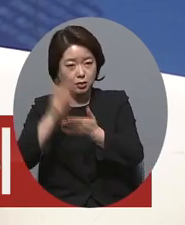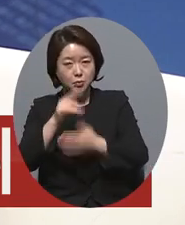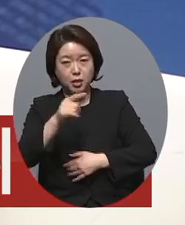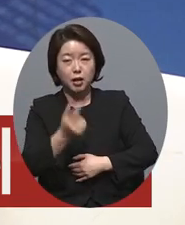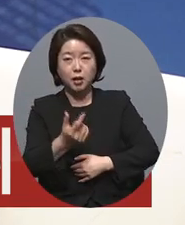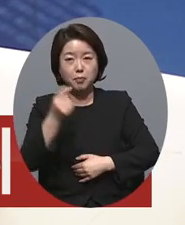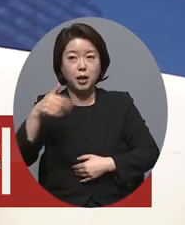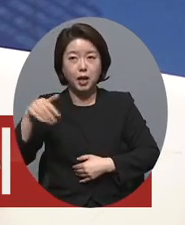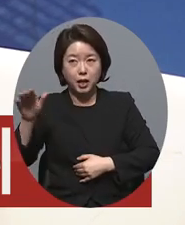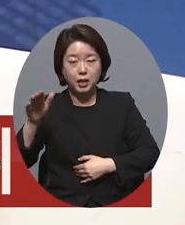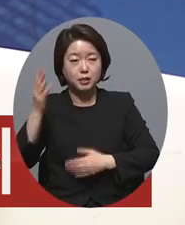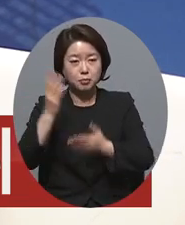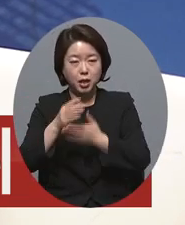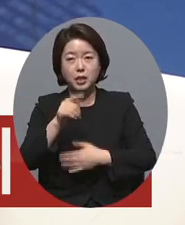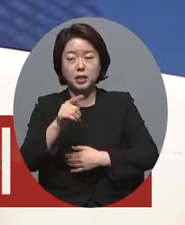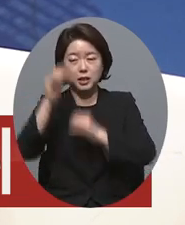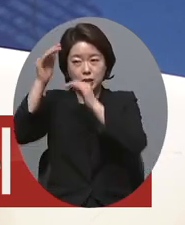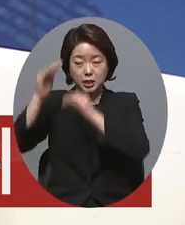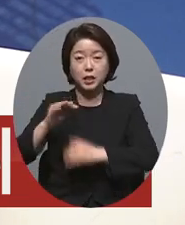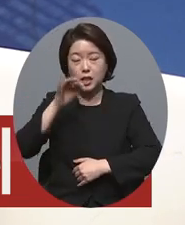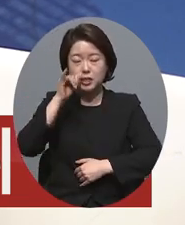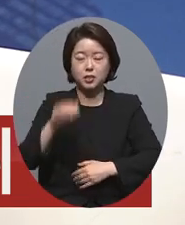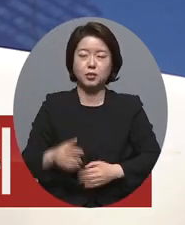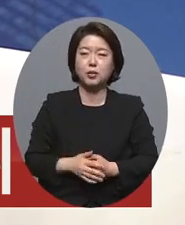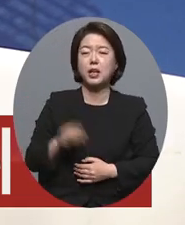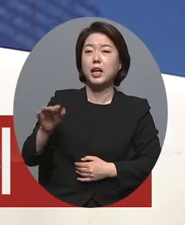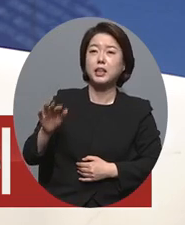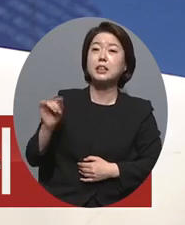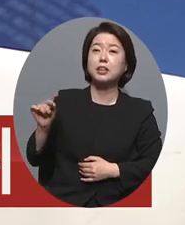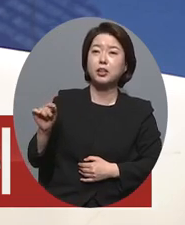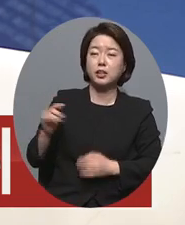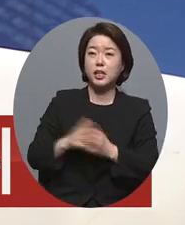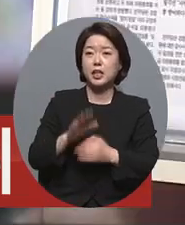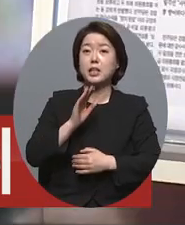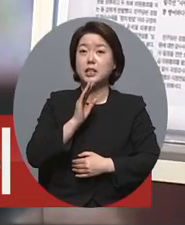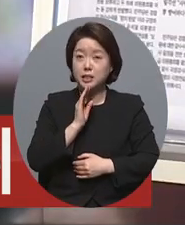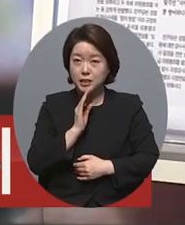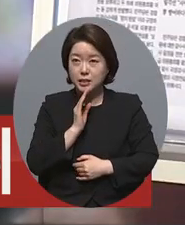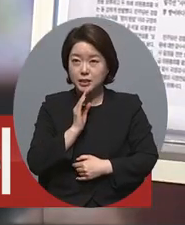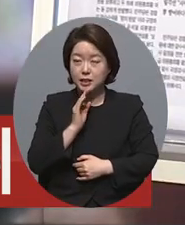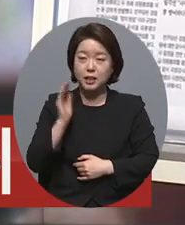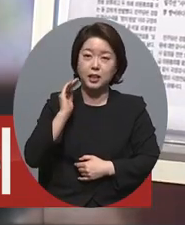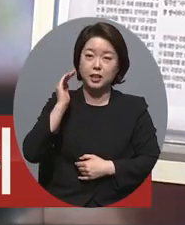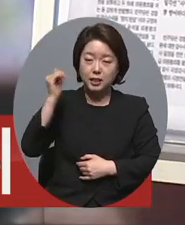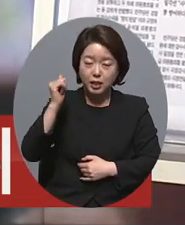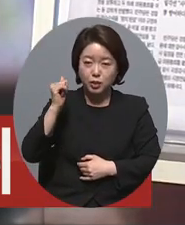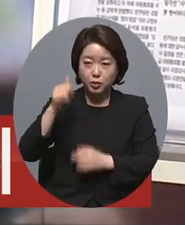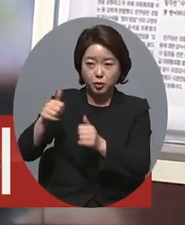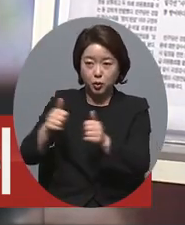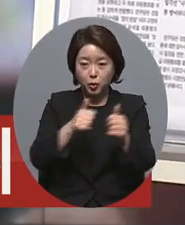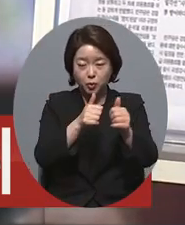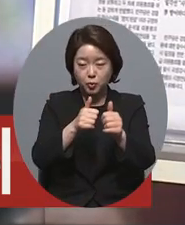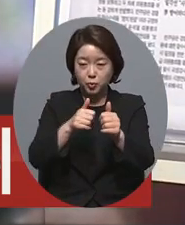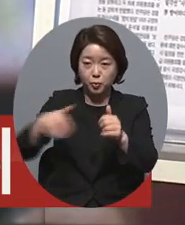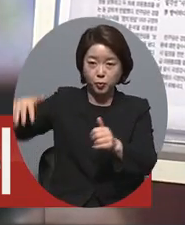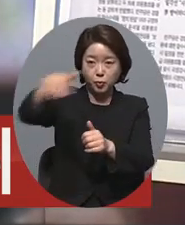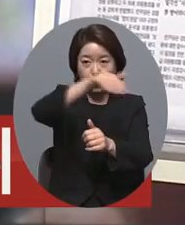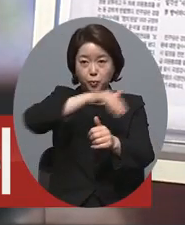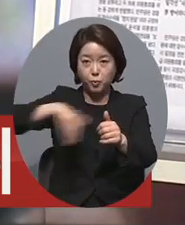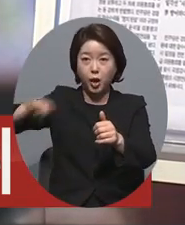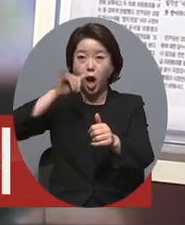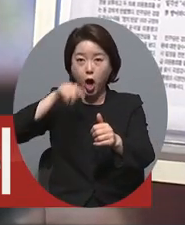나가고 싶다는 그러니까, 마음을 안다. 뭐 이런 얘기들이 나오거든요. 그러니까 그거는 네. 실제 그 대통령의 경호 프로토콜상으로 그렇게 운영을